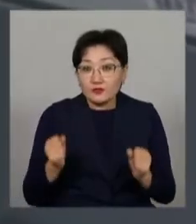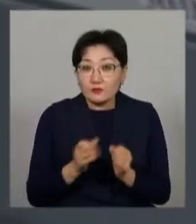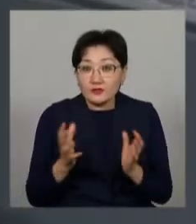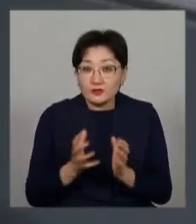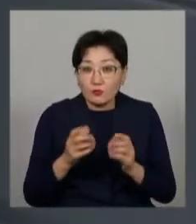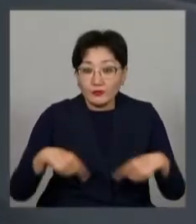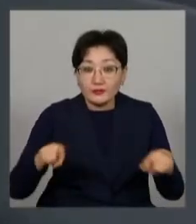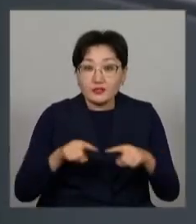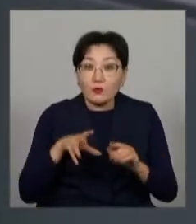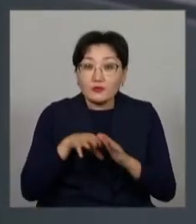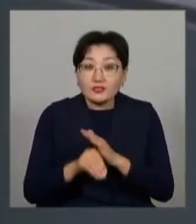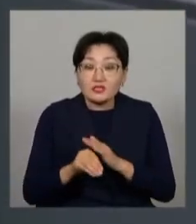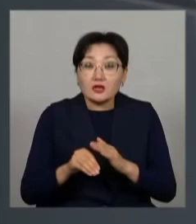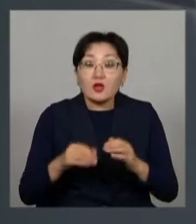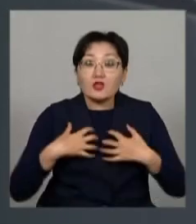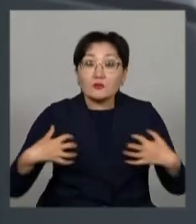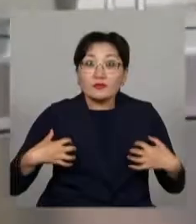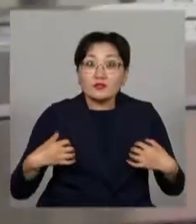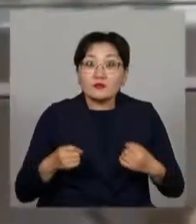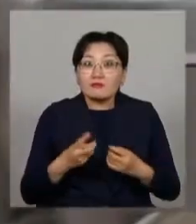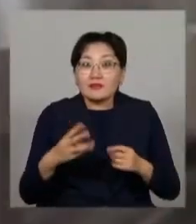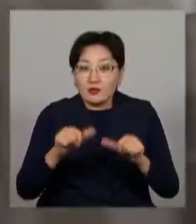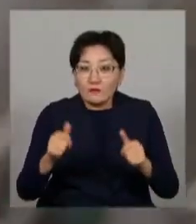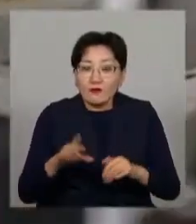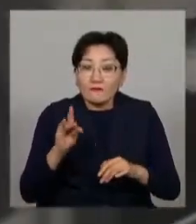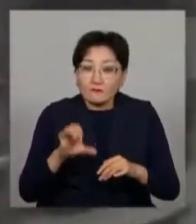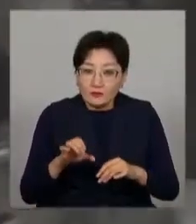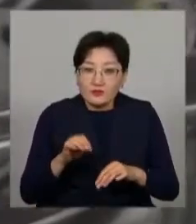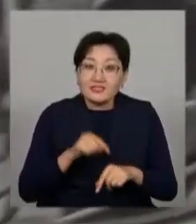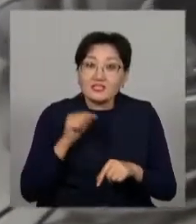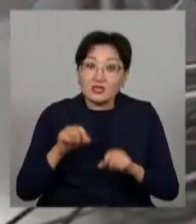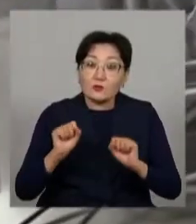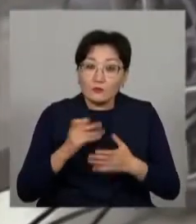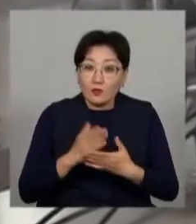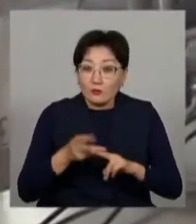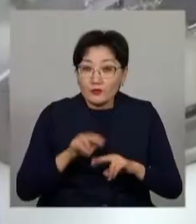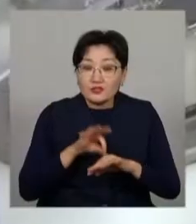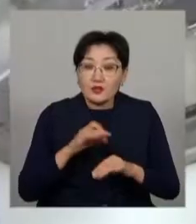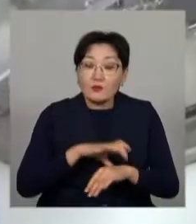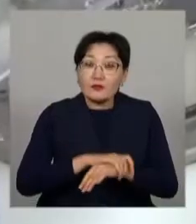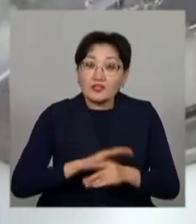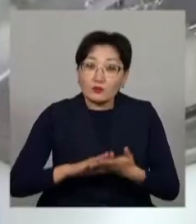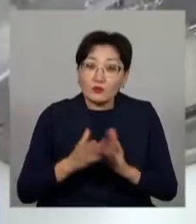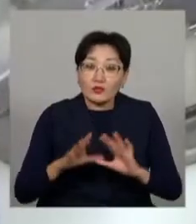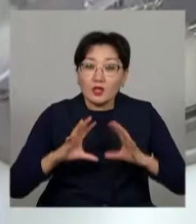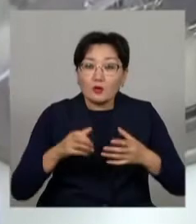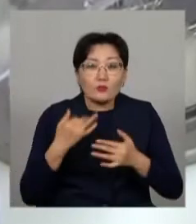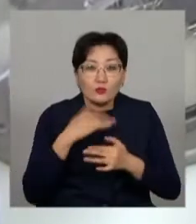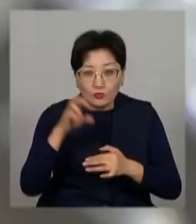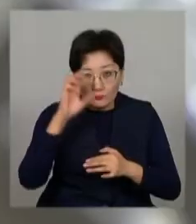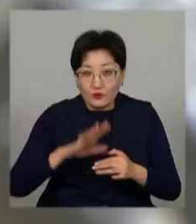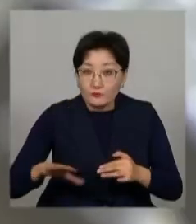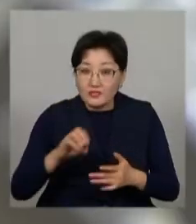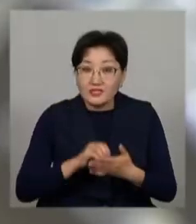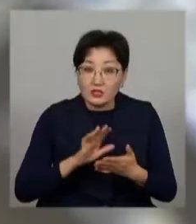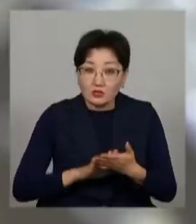сақтау ұйымы атап өткендей, жыртқыштардың кейбір түрлері вирусқа сезімтал. Бұл ауруды анықтау жағдайлары әлемнің көптеген елдерінде